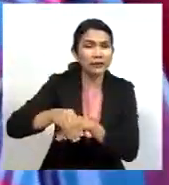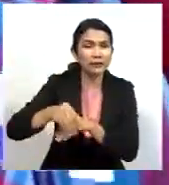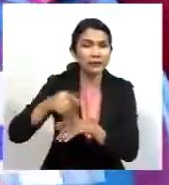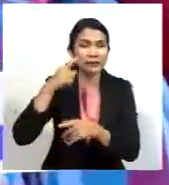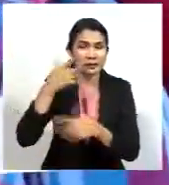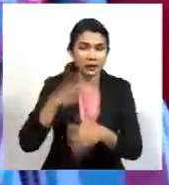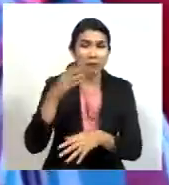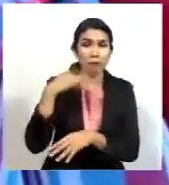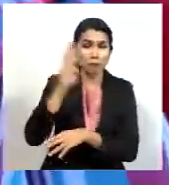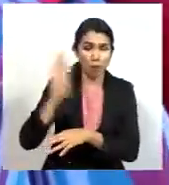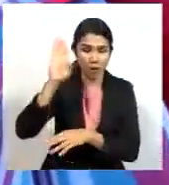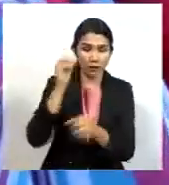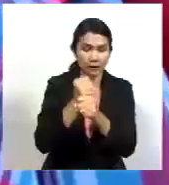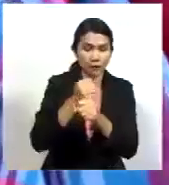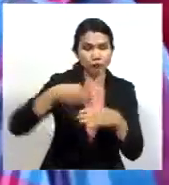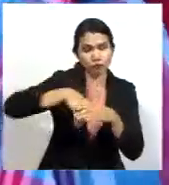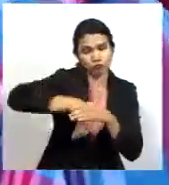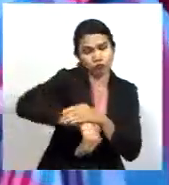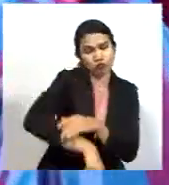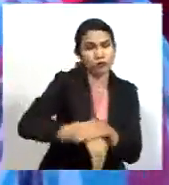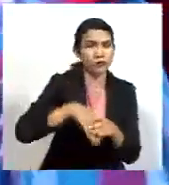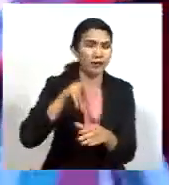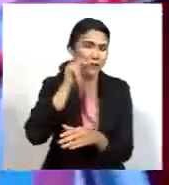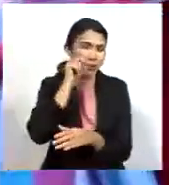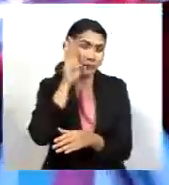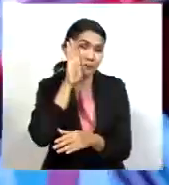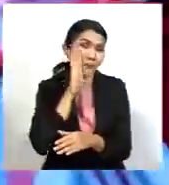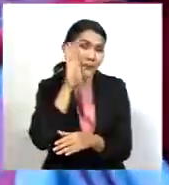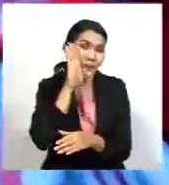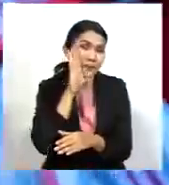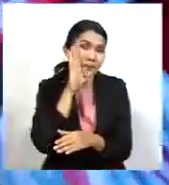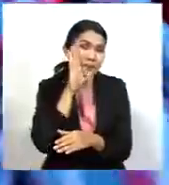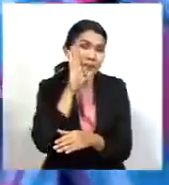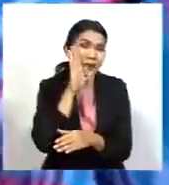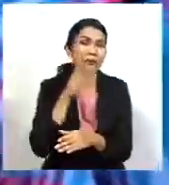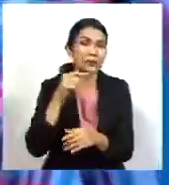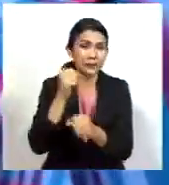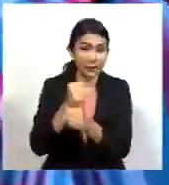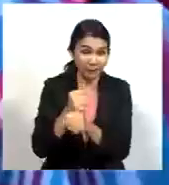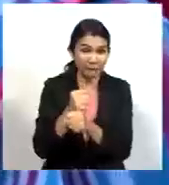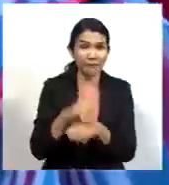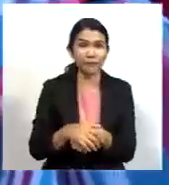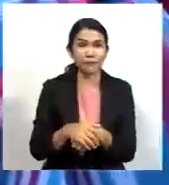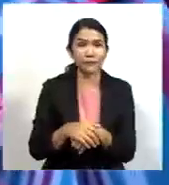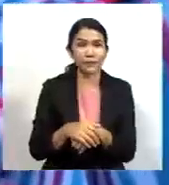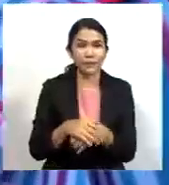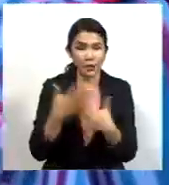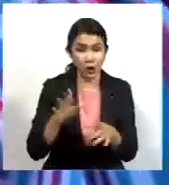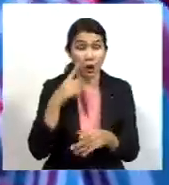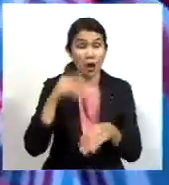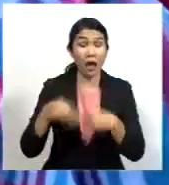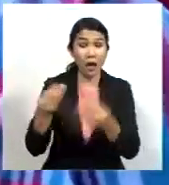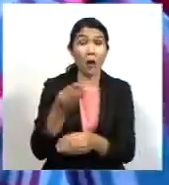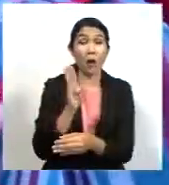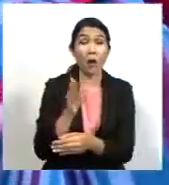ษัทเขามาเจาะบ่อบาดาลให้ราคา40,000บาทจะใช้ทุกวันแล้วก็ให้ทางองค์การบริหารส่วนตำบ